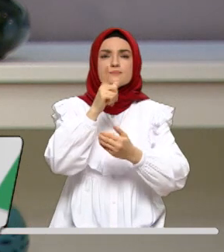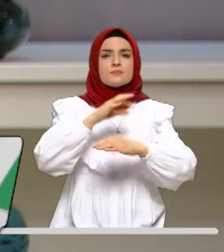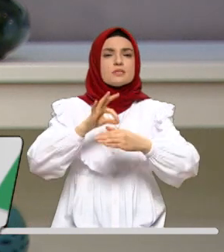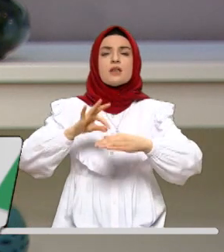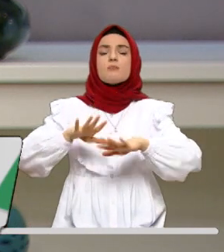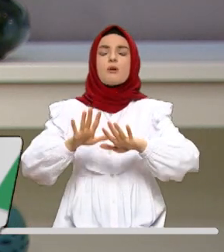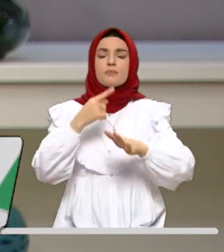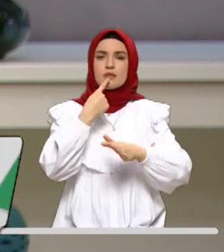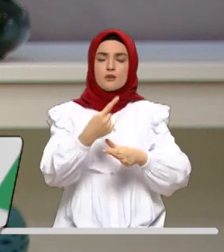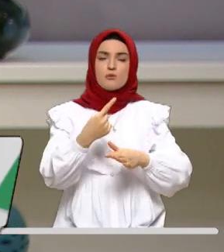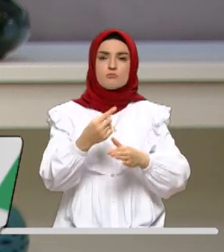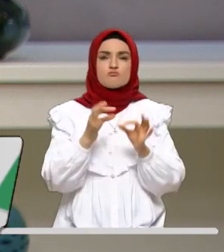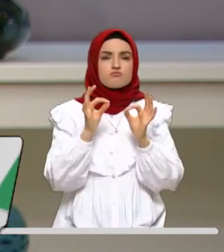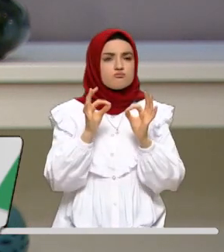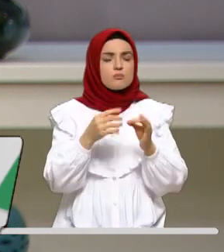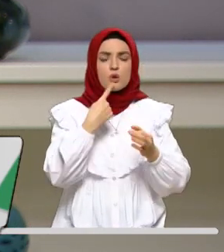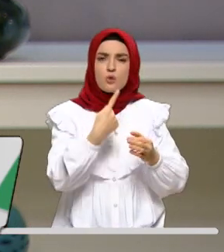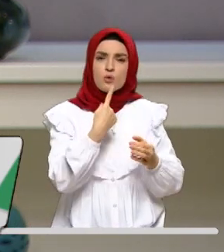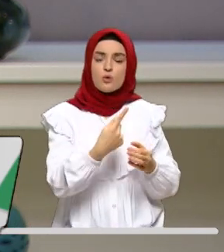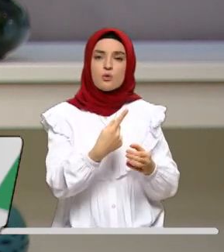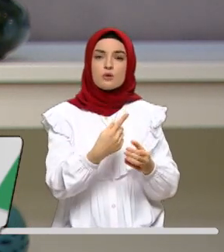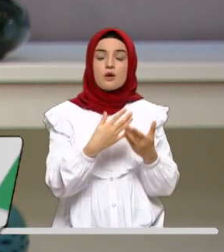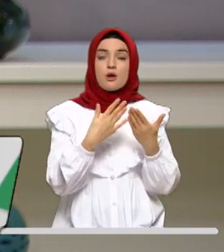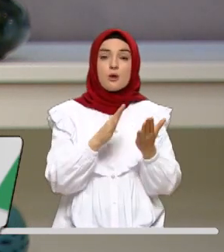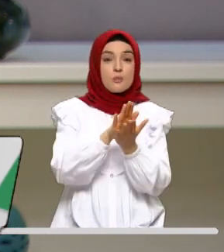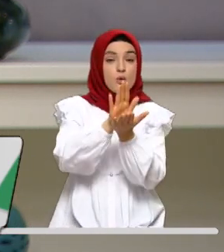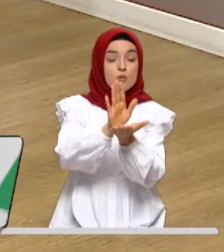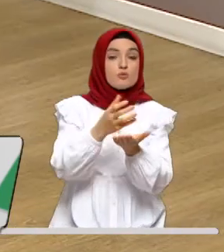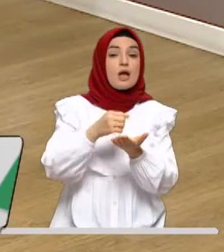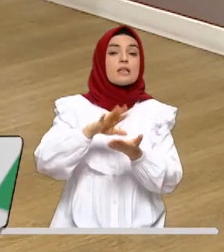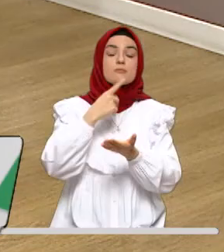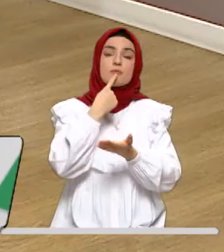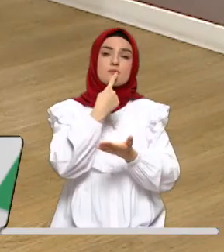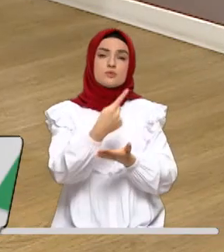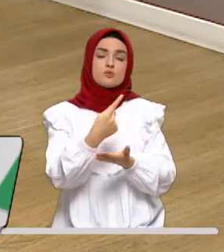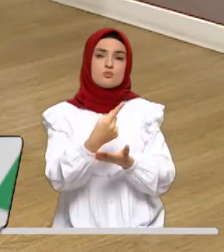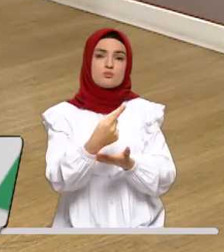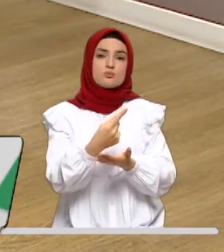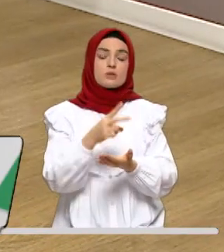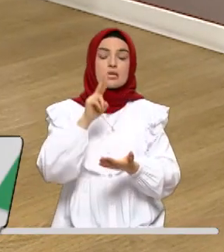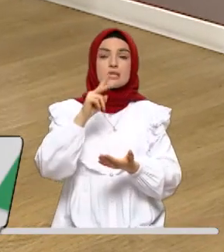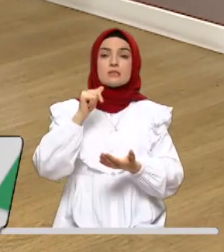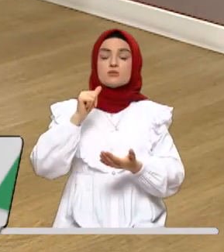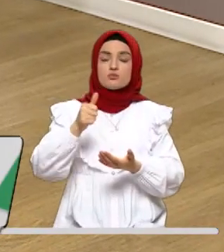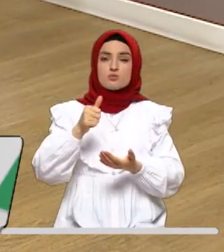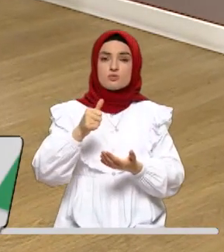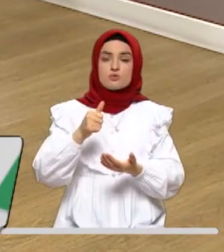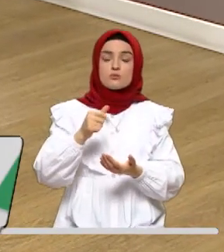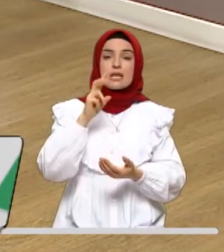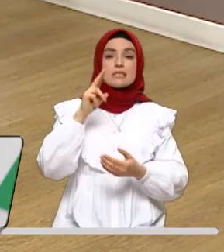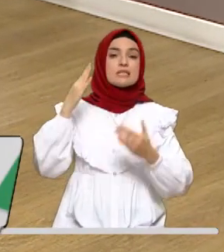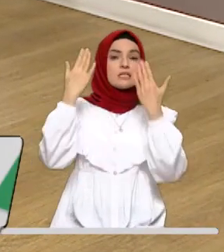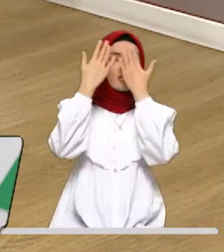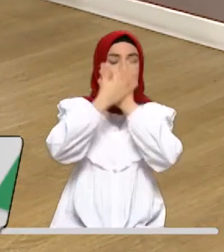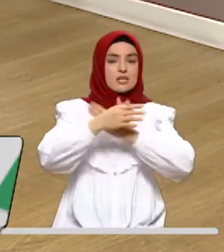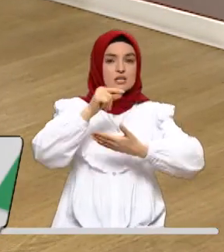Evet, ardından çok ısrar ediliyor, tamam diyor ama ödülü almam bir yere bağışlarsınız. Şiir yazmıyor. İki günde şiiri yazıyor. İki gecede. İki gecede evet.